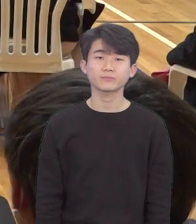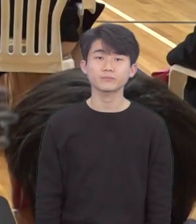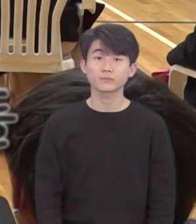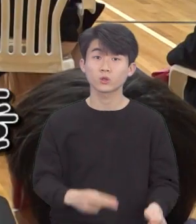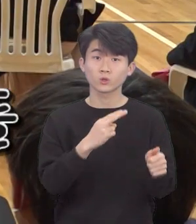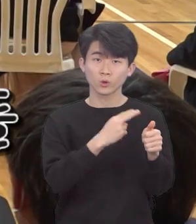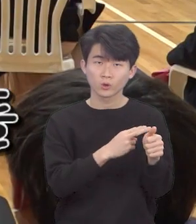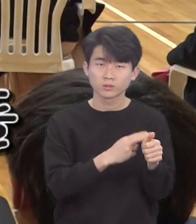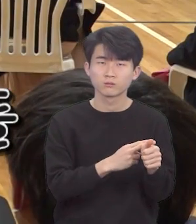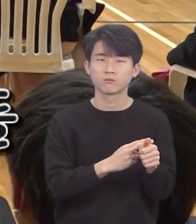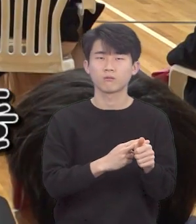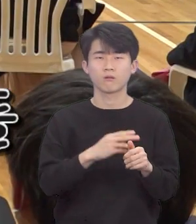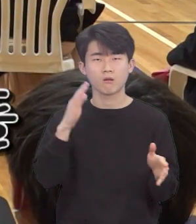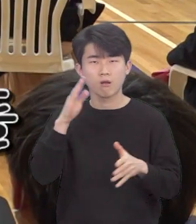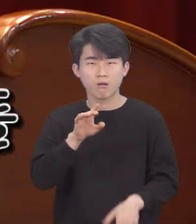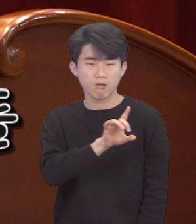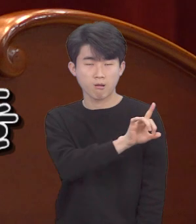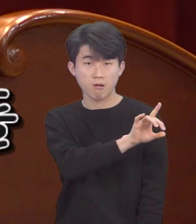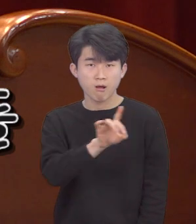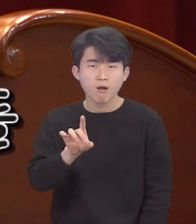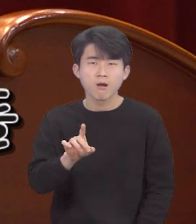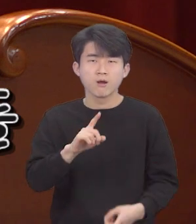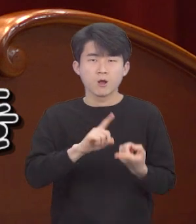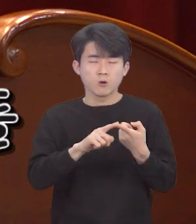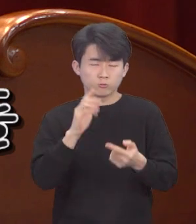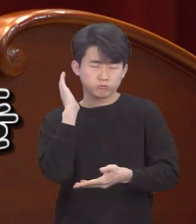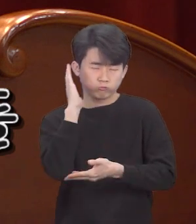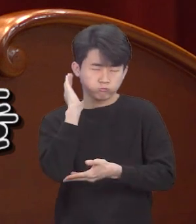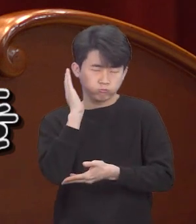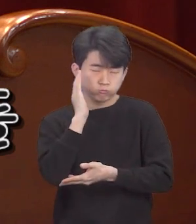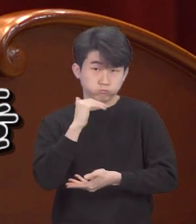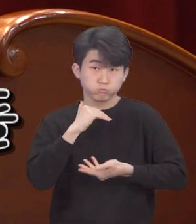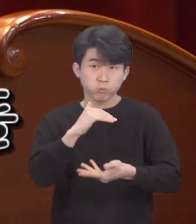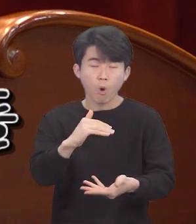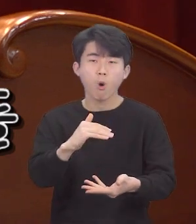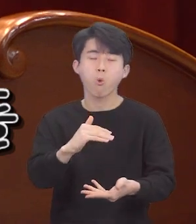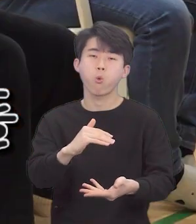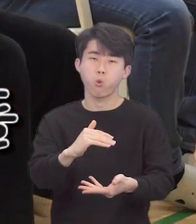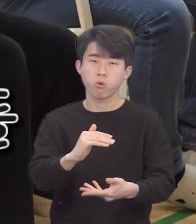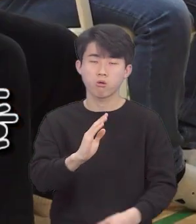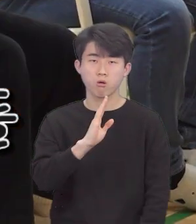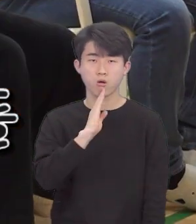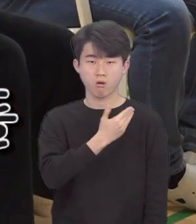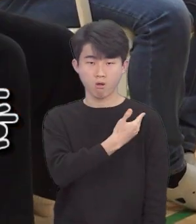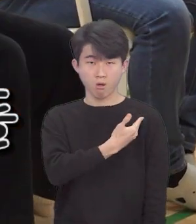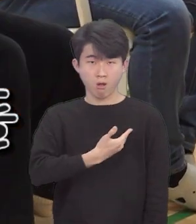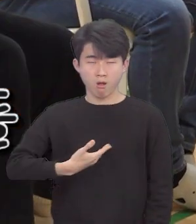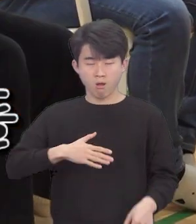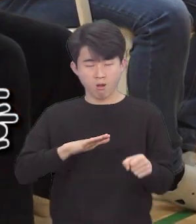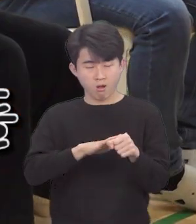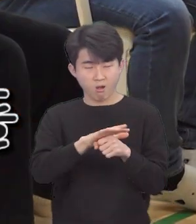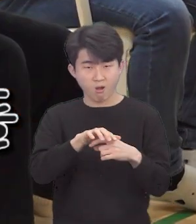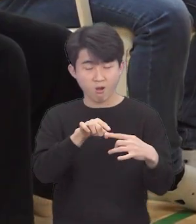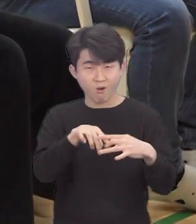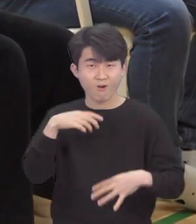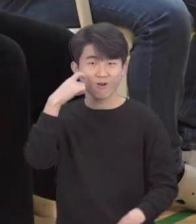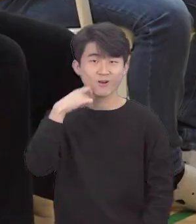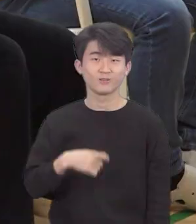학생 한 명 한 명의 추억을 이야기해 주시는 선생님들의 말씀 속에서 제자를 향한 사랑이